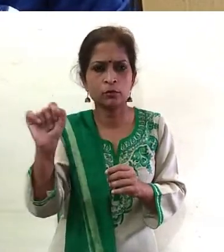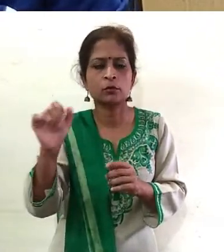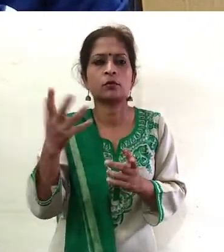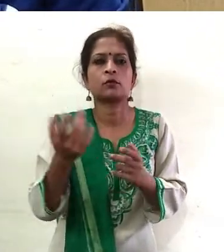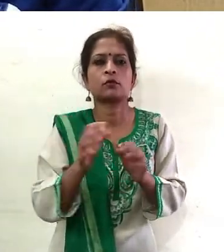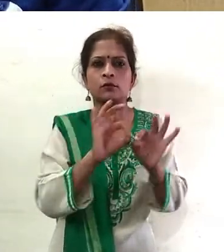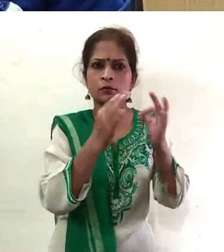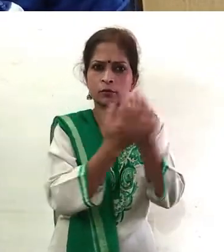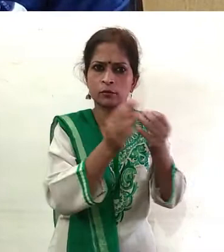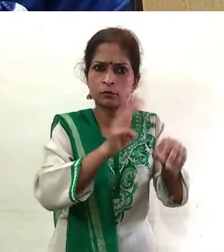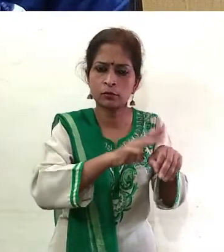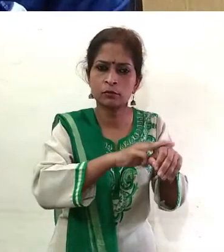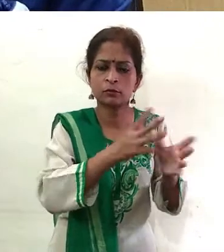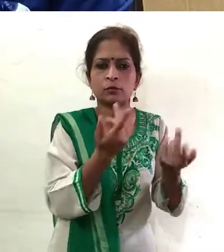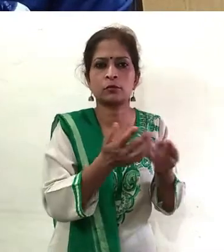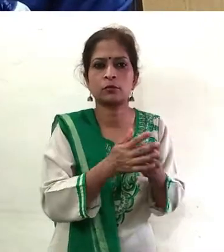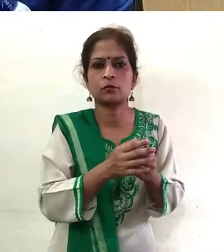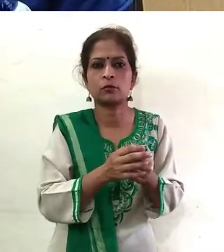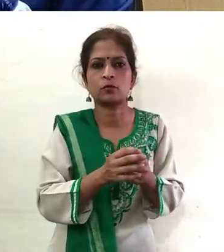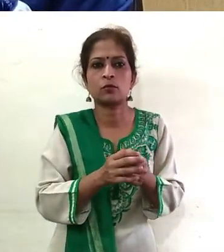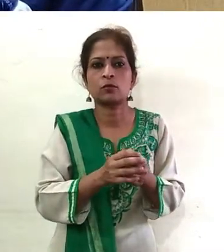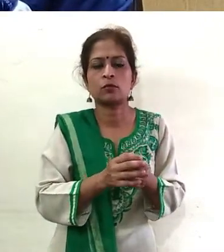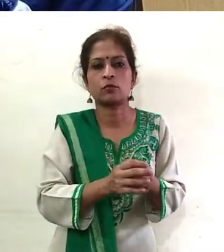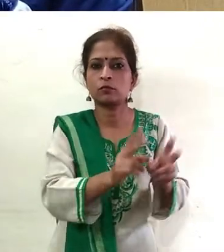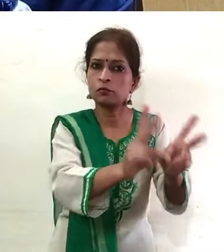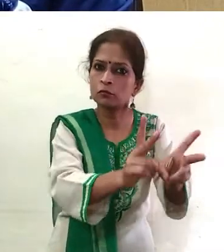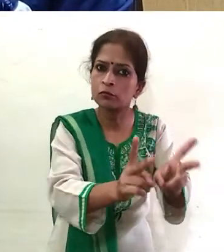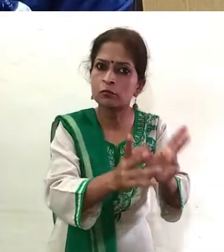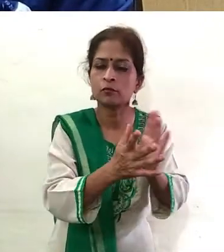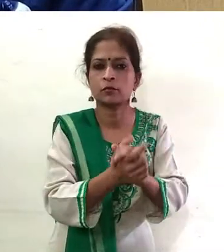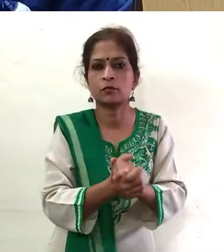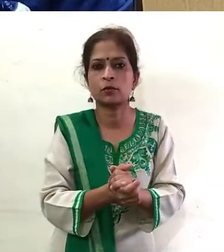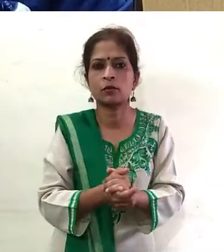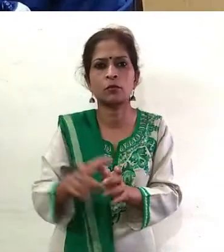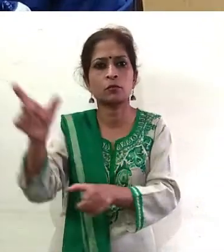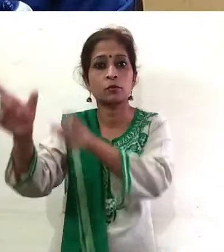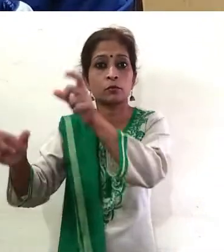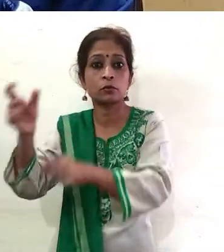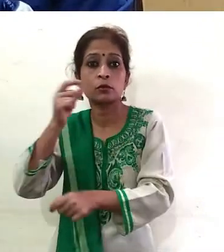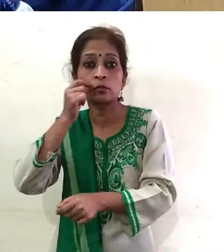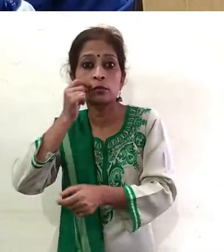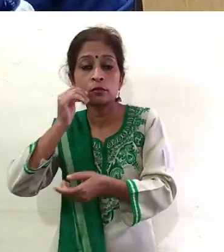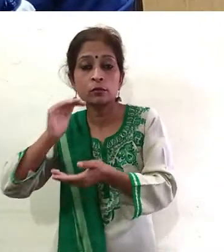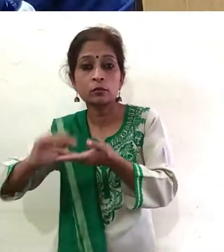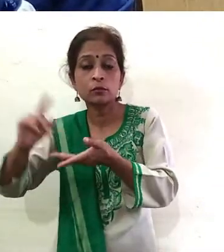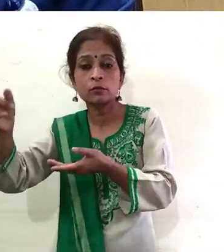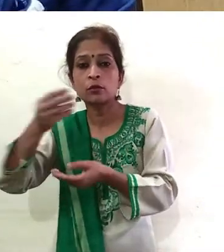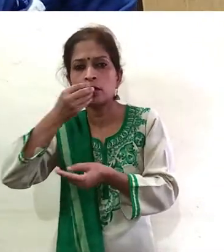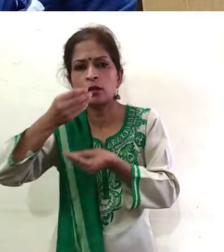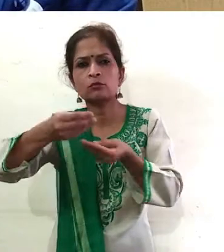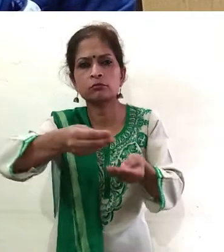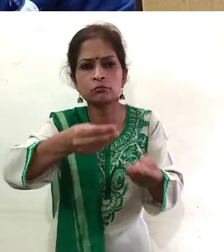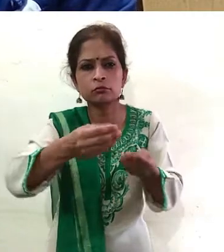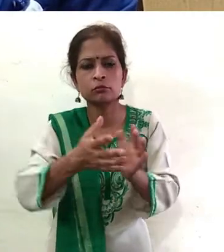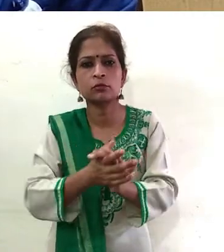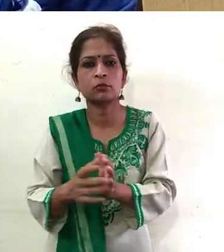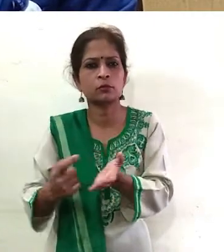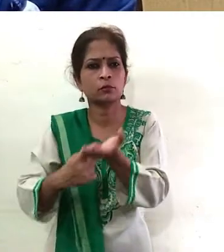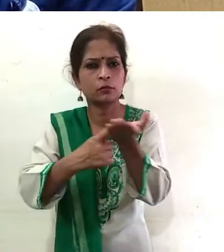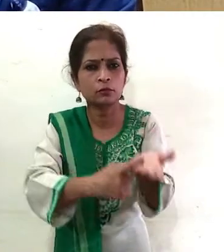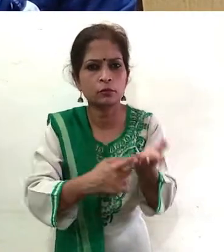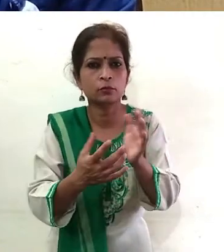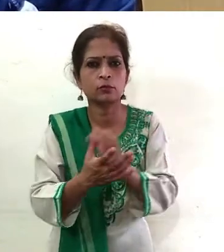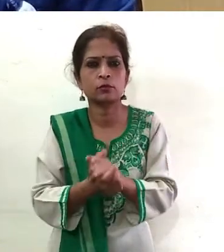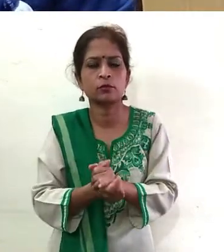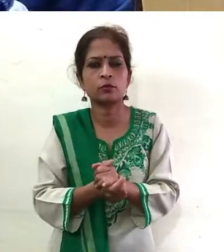भोजन हैं तब तक वह अ है और जब उन्हें ऐसा लगे कि नहीं उनका स्थिति में